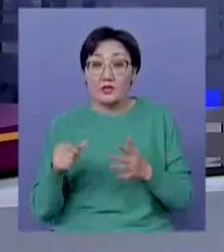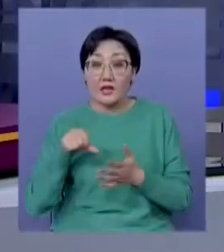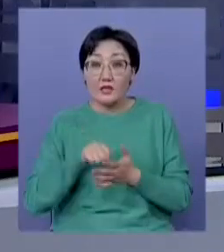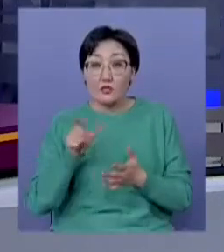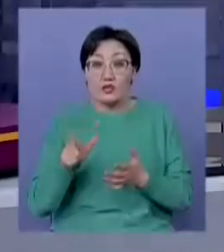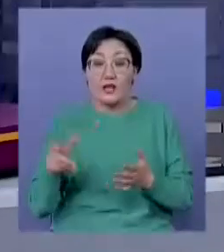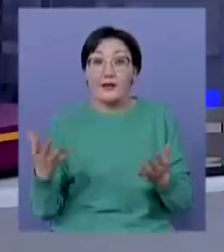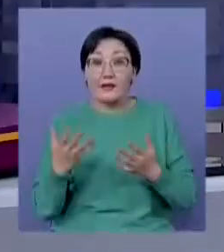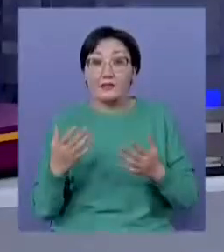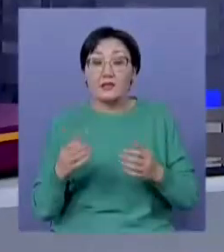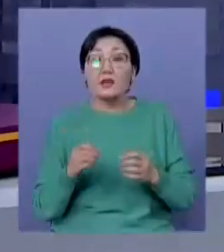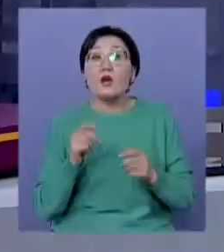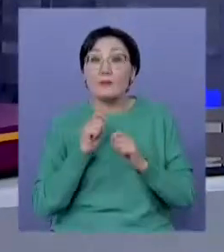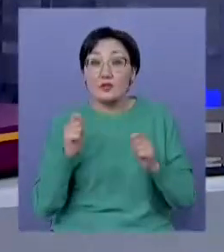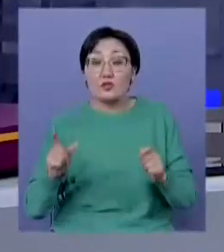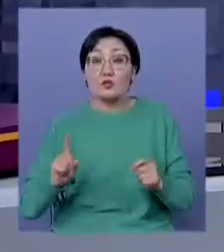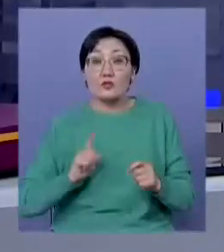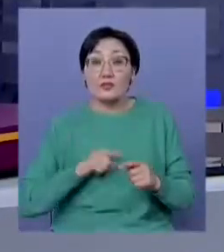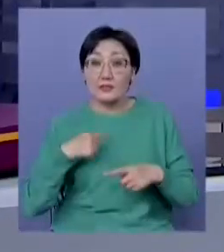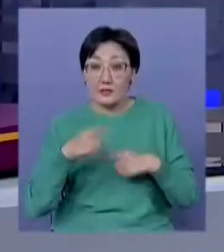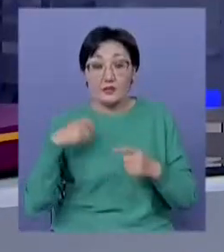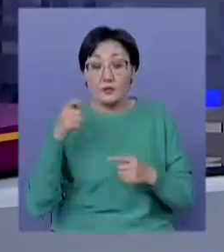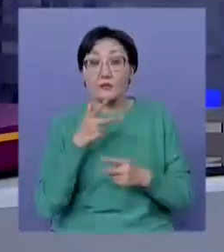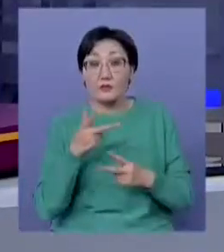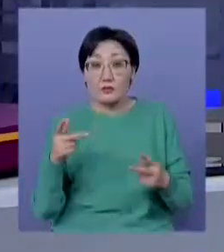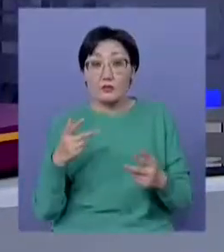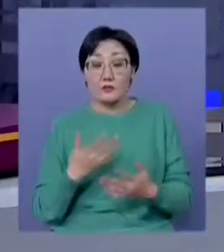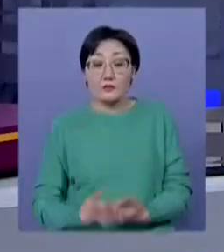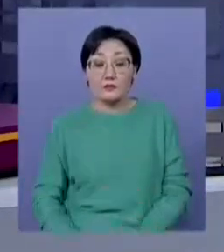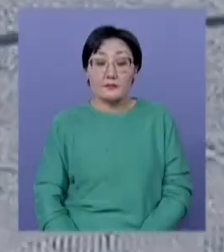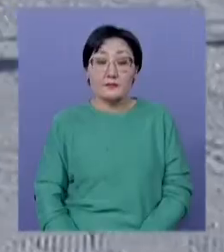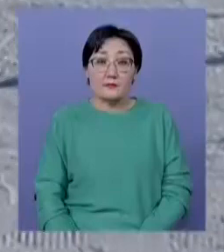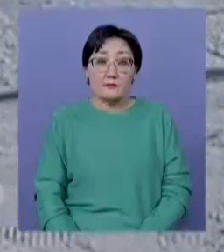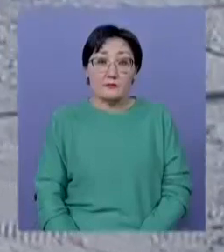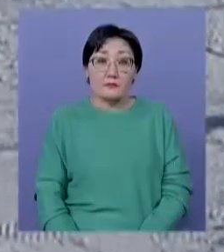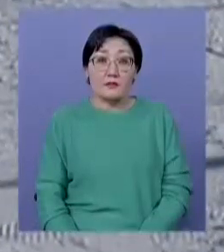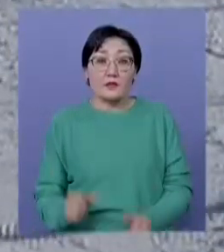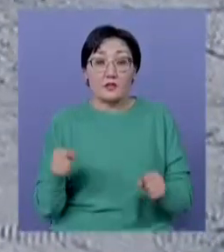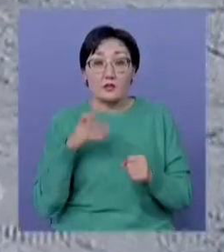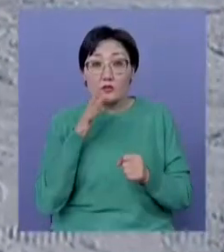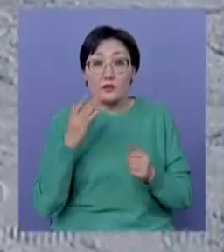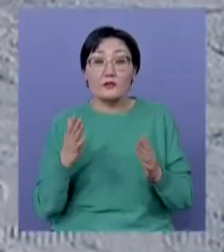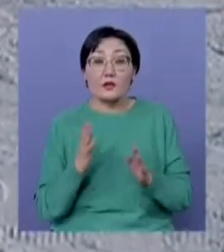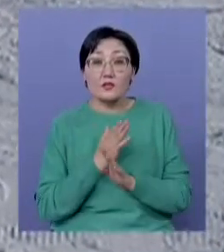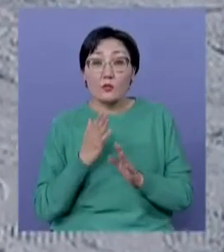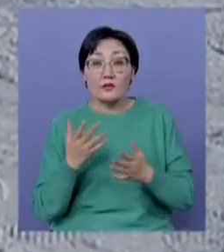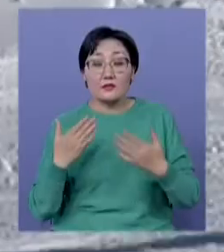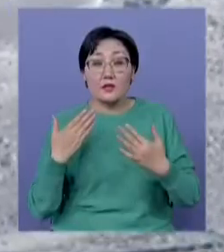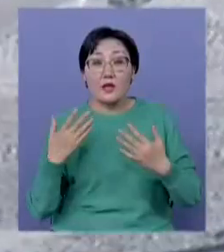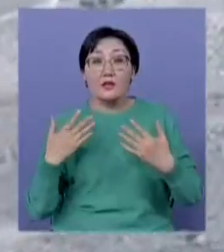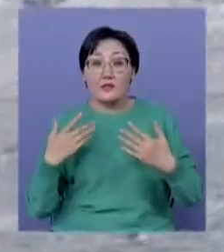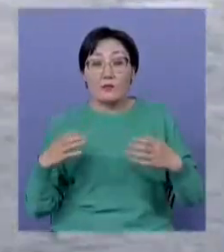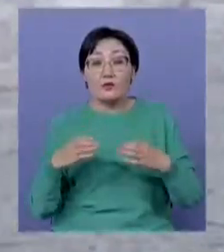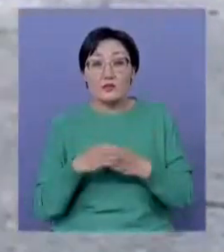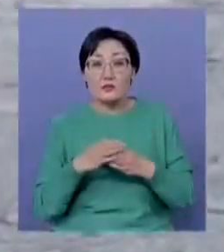қатысушыларды қандай тосын сыйлар күтіп тұр? Келесі бейнематериалдан көрейік. Қыс мезгілінде таза ода тыныстап, демалыс